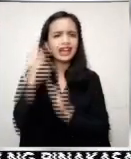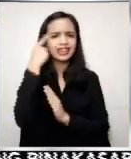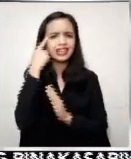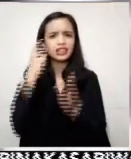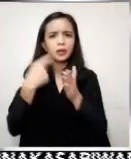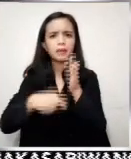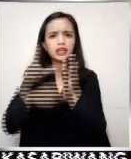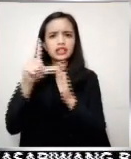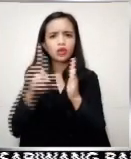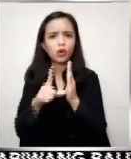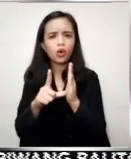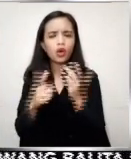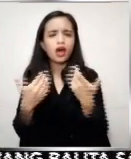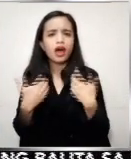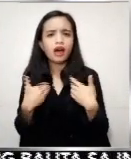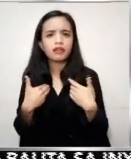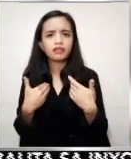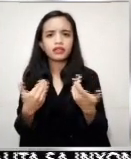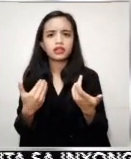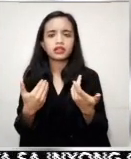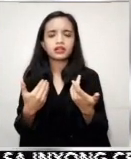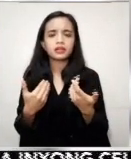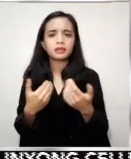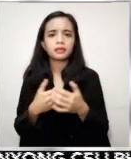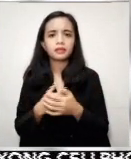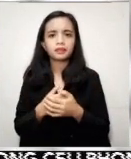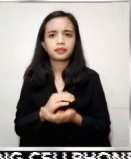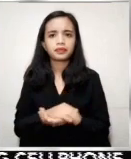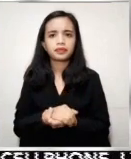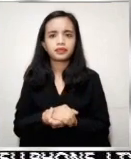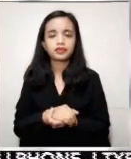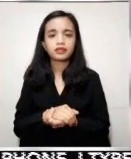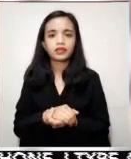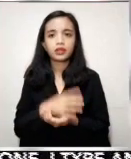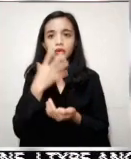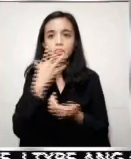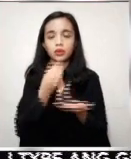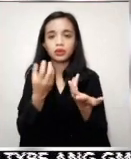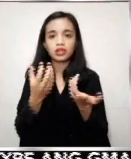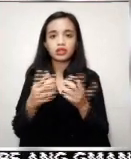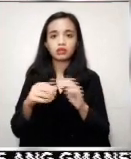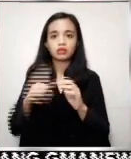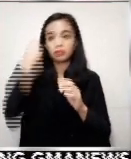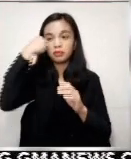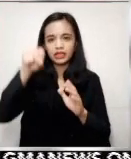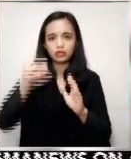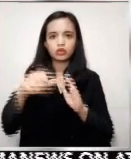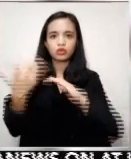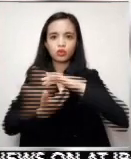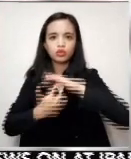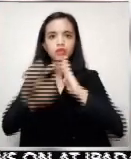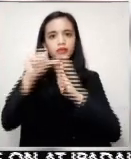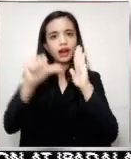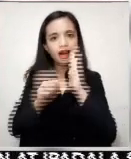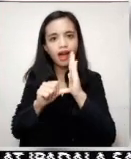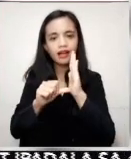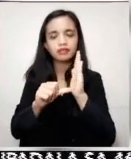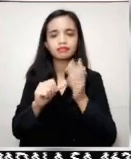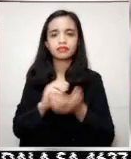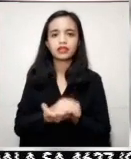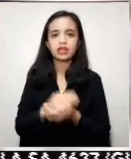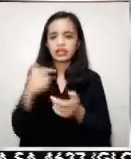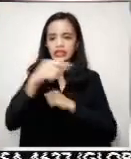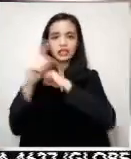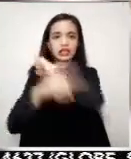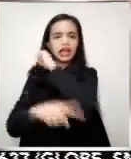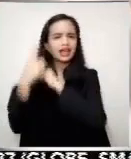dun sa mga profiteering and yung mga against the consumer act. Penalty, if I'm not mistaken, anywhere from 5,000 to